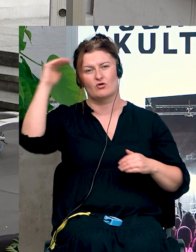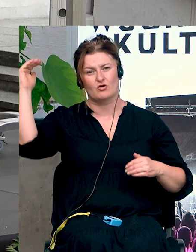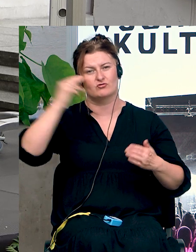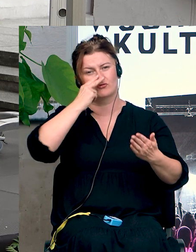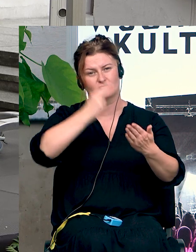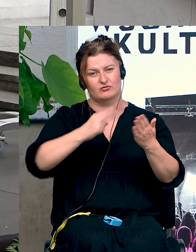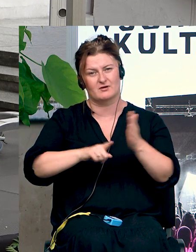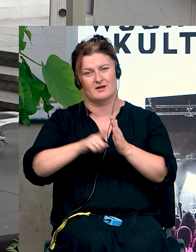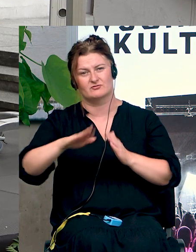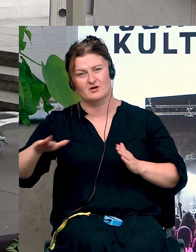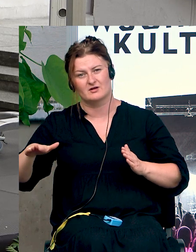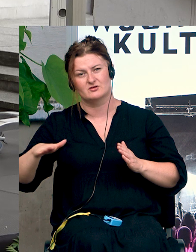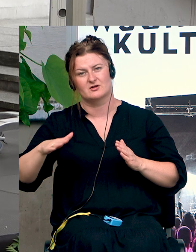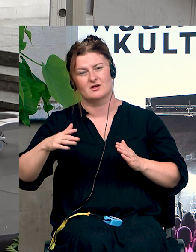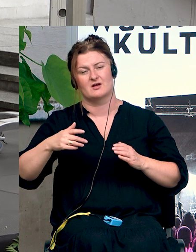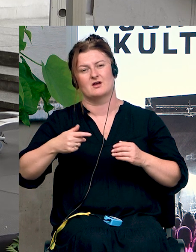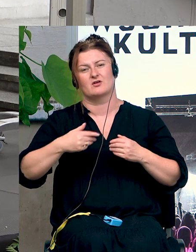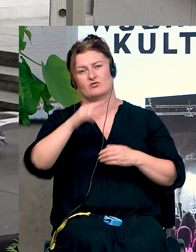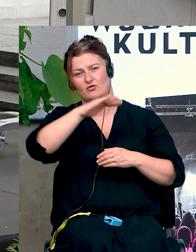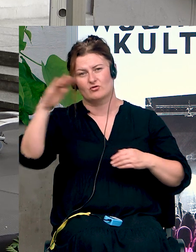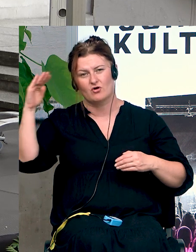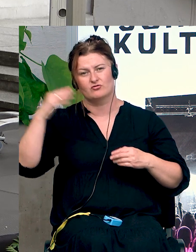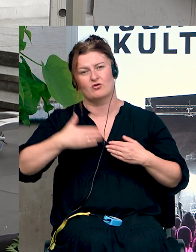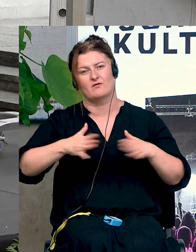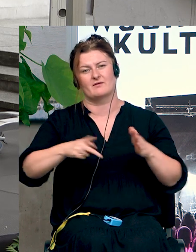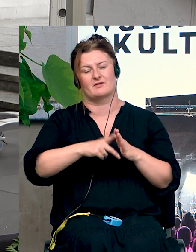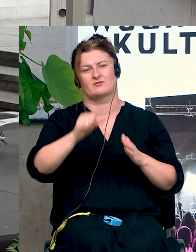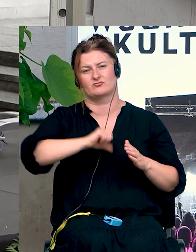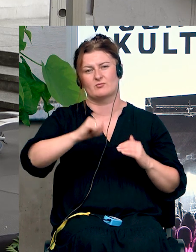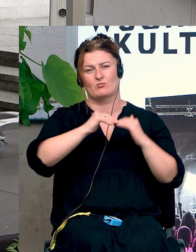сенсів і історій. Тому це книжка для всіх.